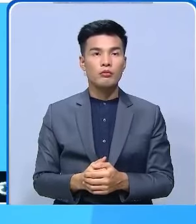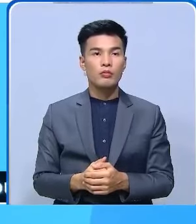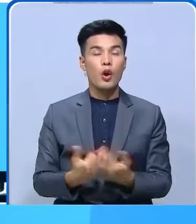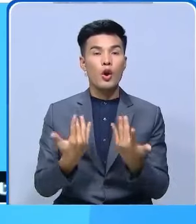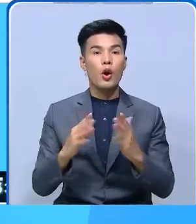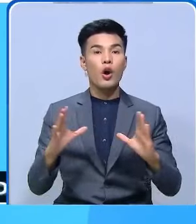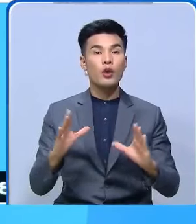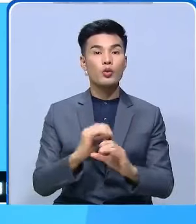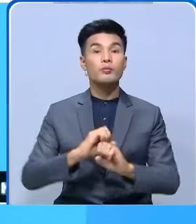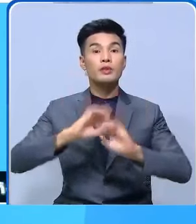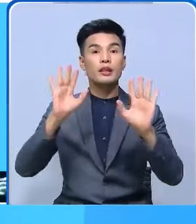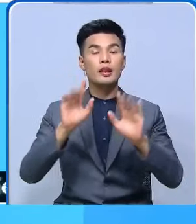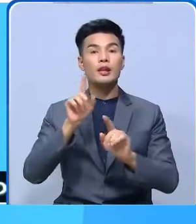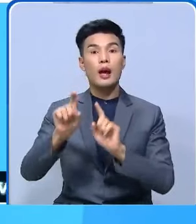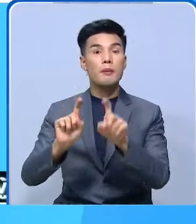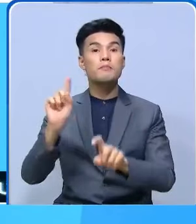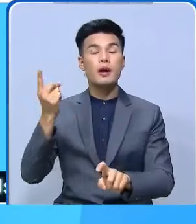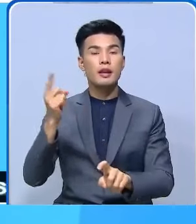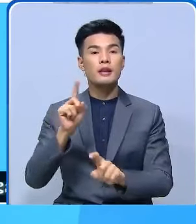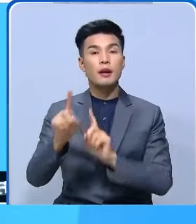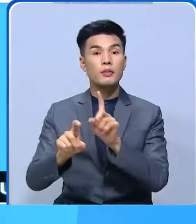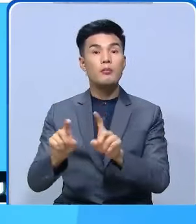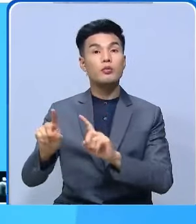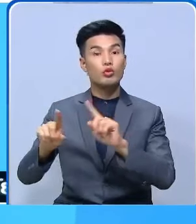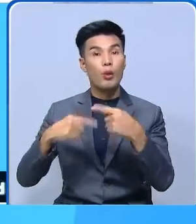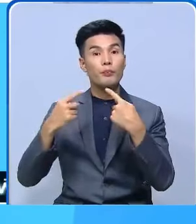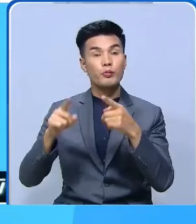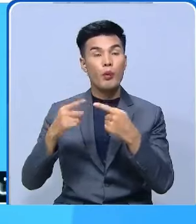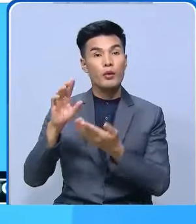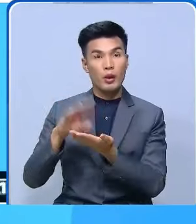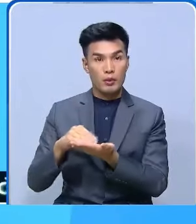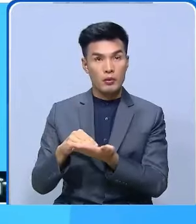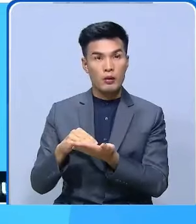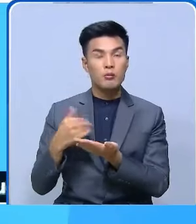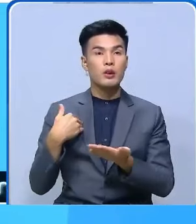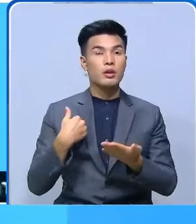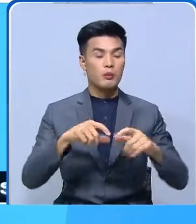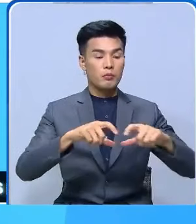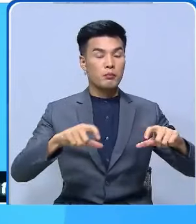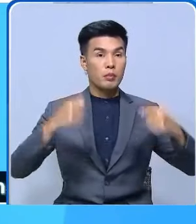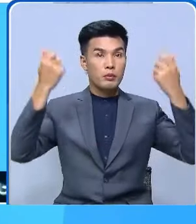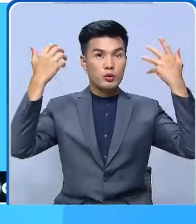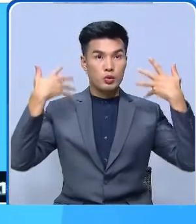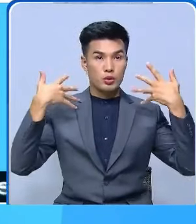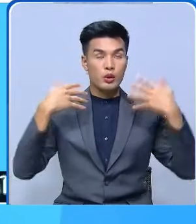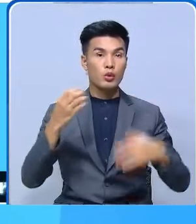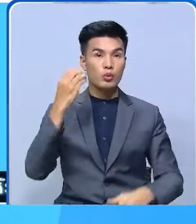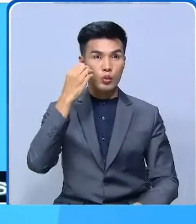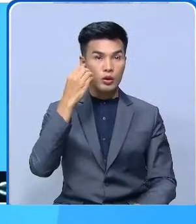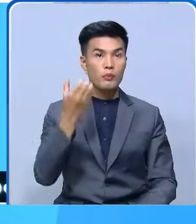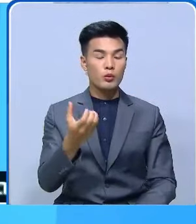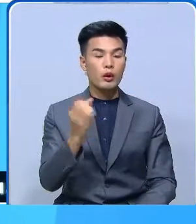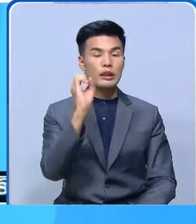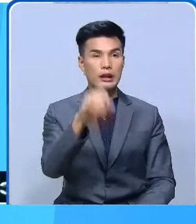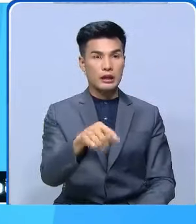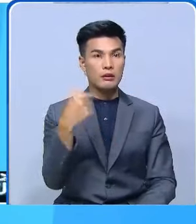นสอบผู้ต้องหาอีกครั้งนึงเท่าที่สักถามผู้ต้องหาเนี่ยนะเขาได้ทิ้งบัตรประชาชนกับโทรศัพท์ไว้ใกล้ๆที่เกิดเ